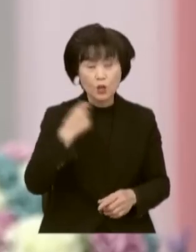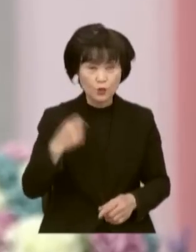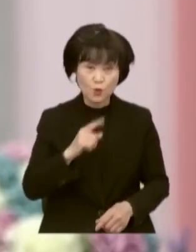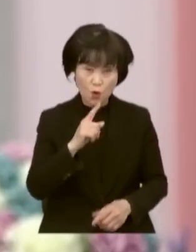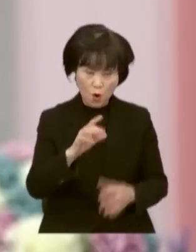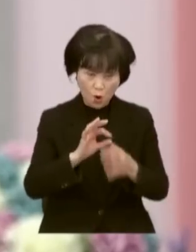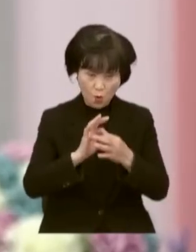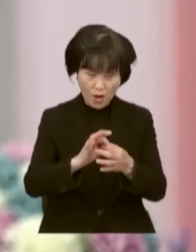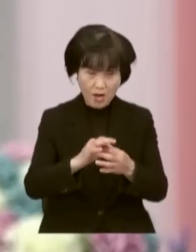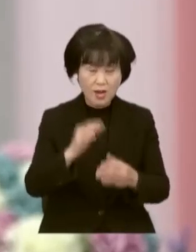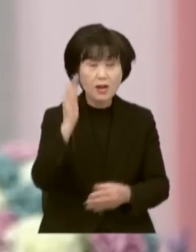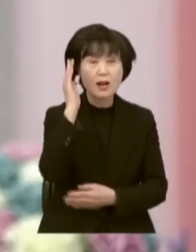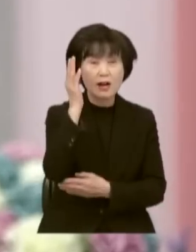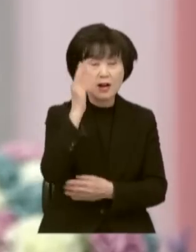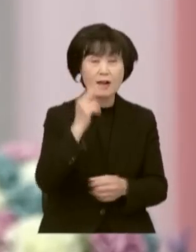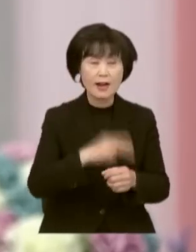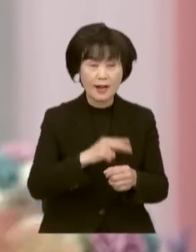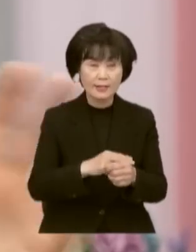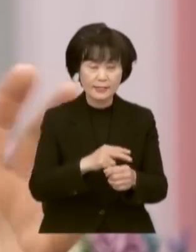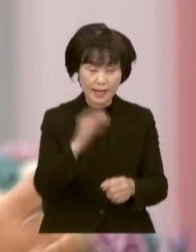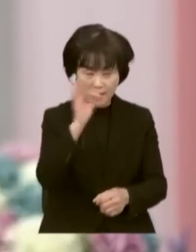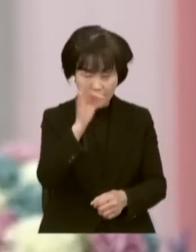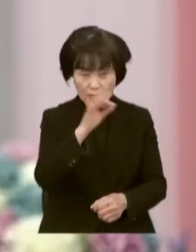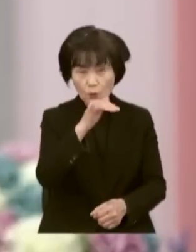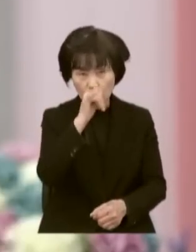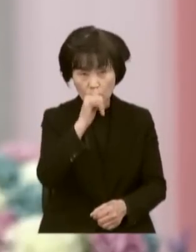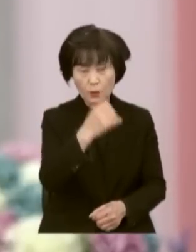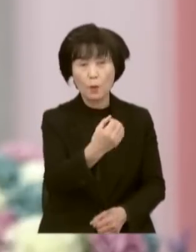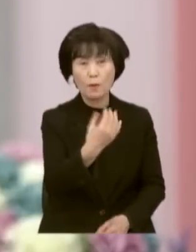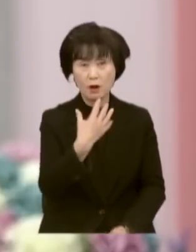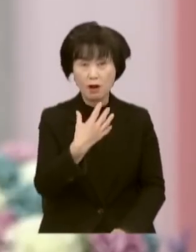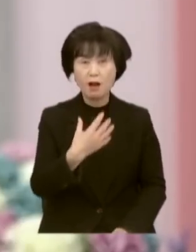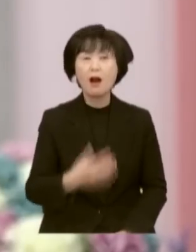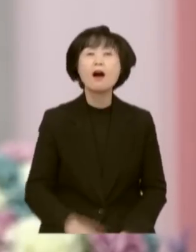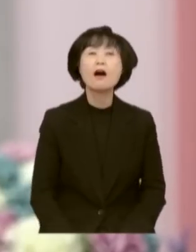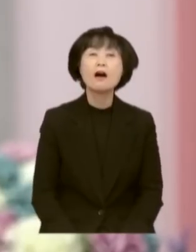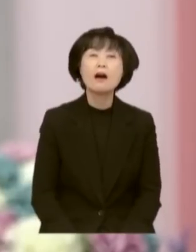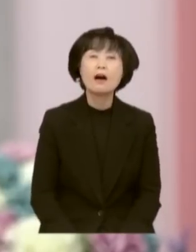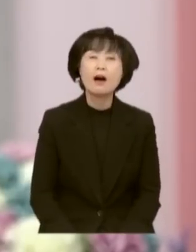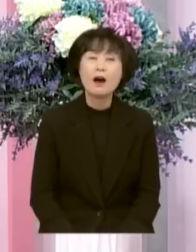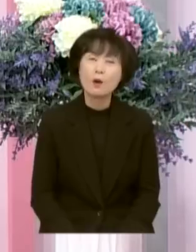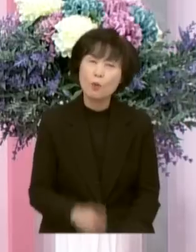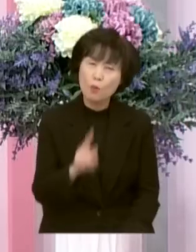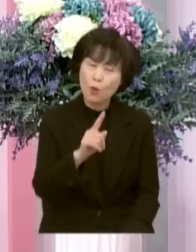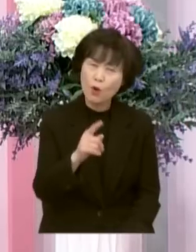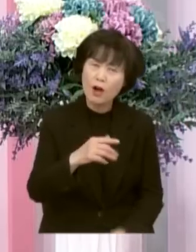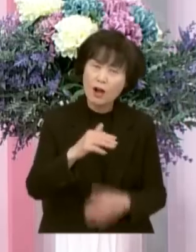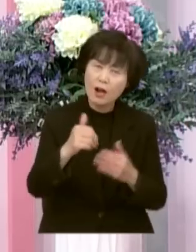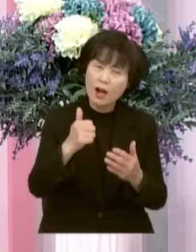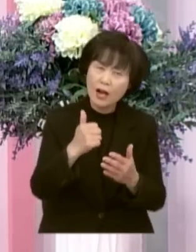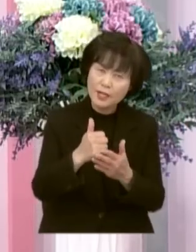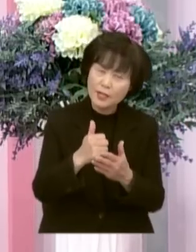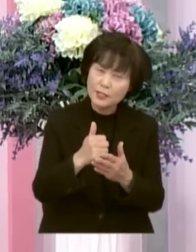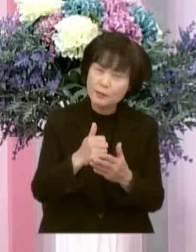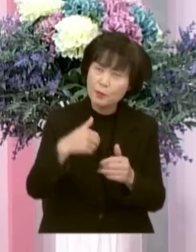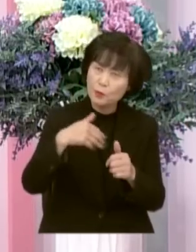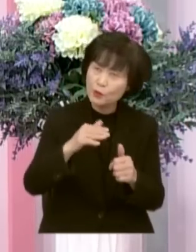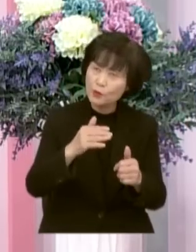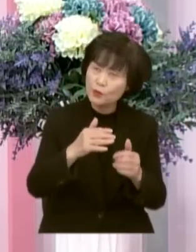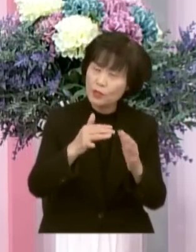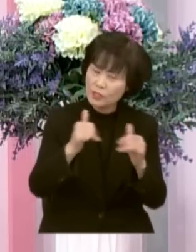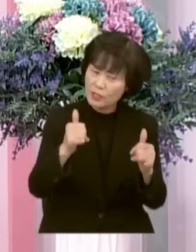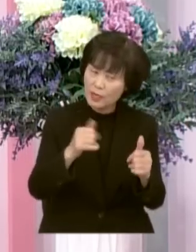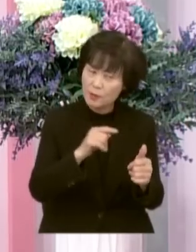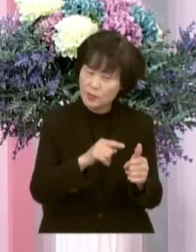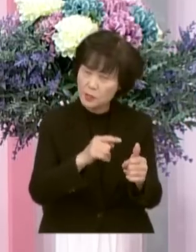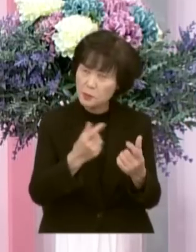관련해가지고 강사를 찾고 있었다. 예, 프로그램을 찾고 있었다 이렇게 말씀을 하시더라고요. 예. 네. 뭔가 이게 하나님의 사람이 이 사람이